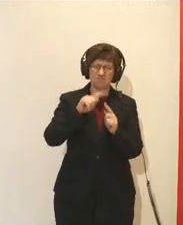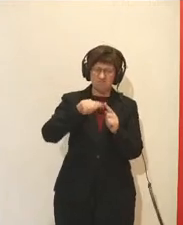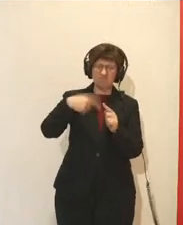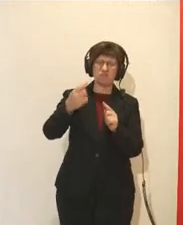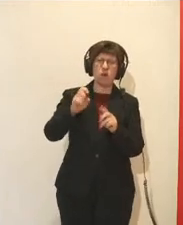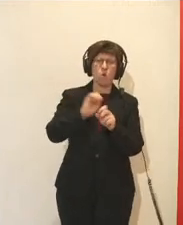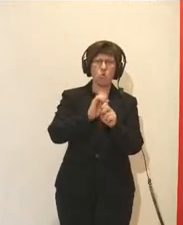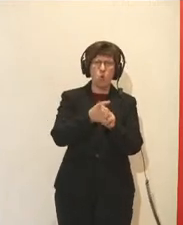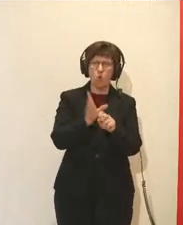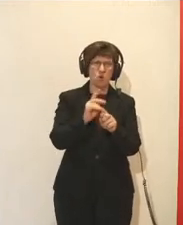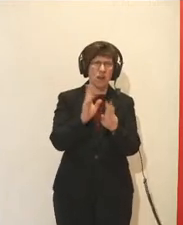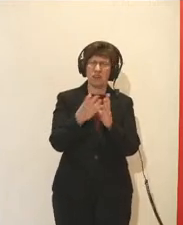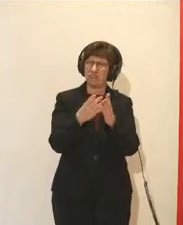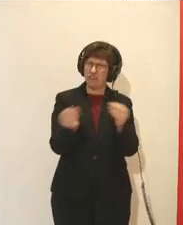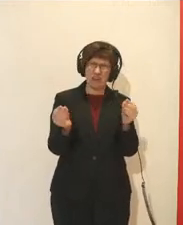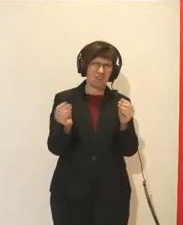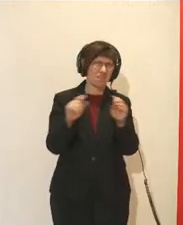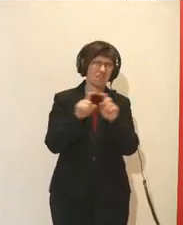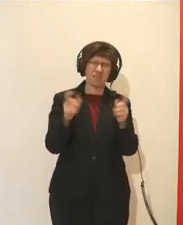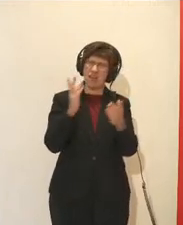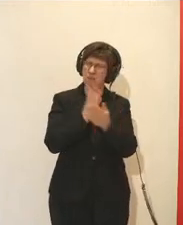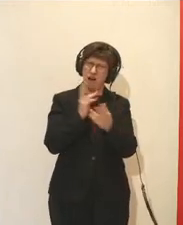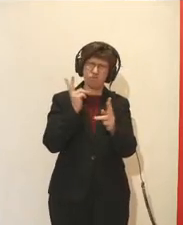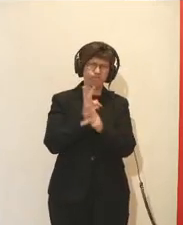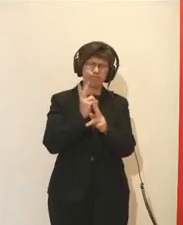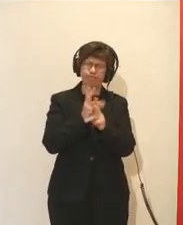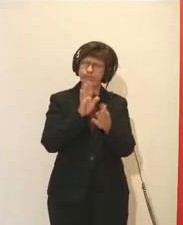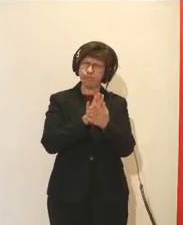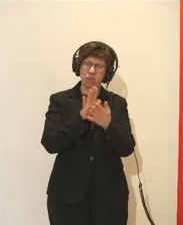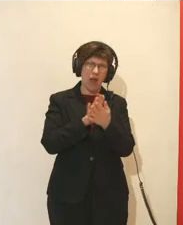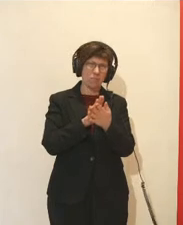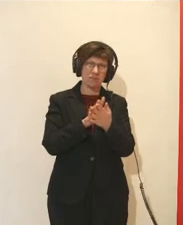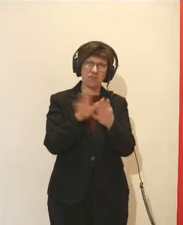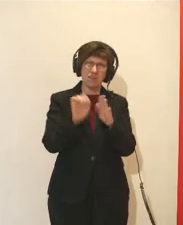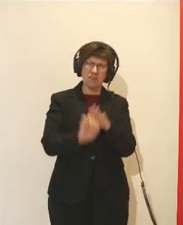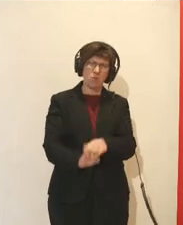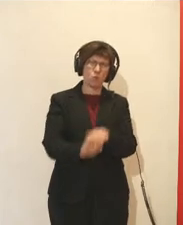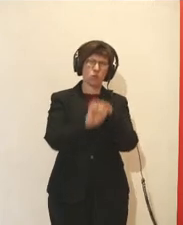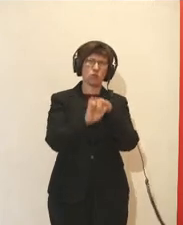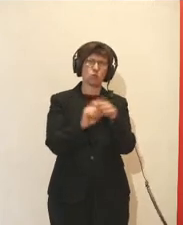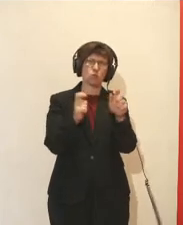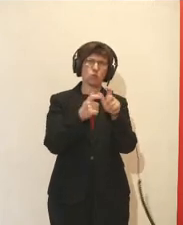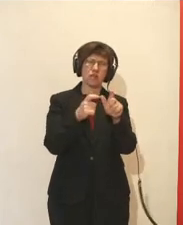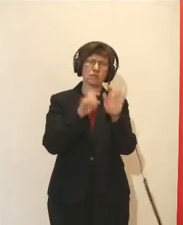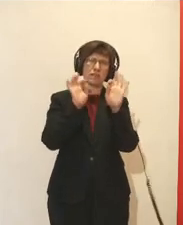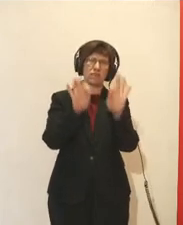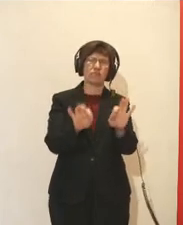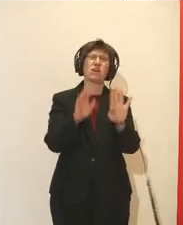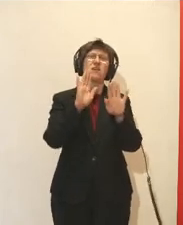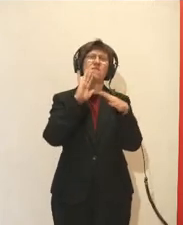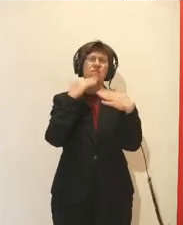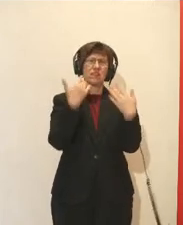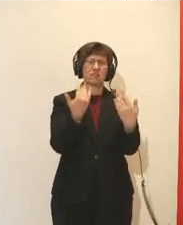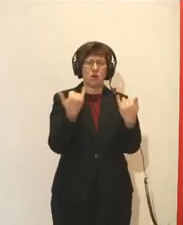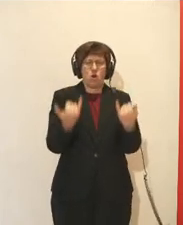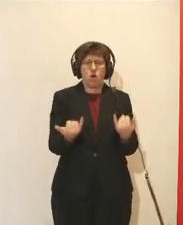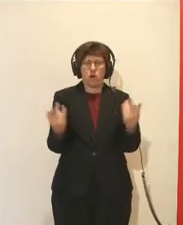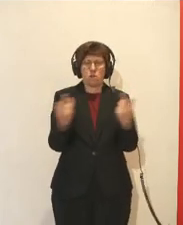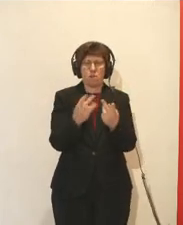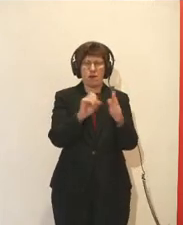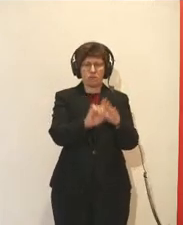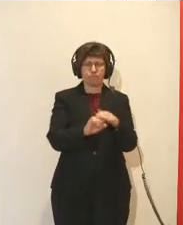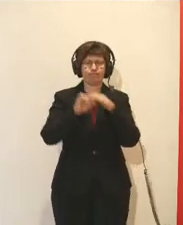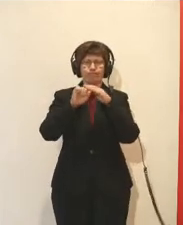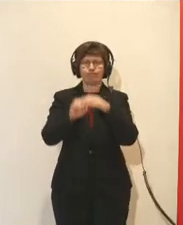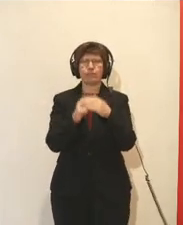nicht weg ist sondern dass das thema bleibt und kann euch eine unterstützung der spd doch zu sagen also herzlichen dank dass ihr heute hier auch